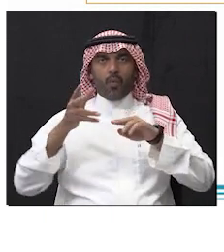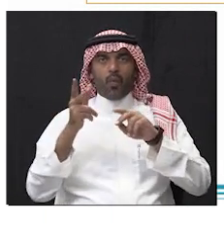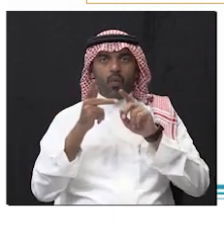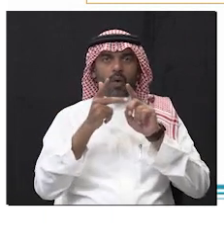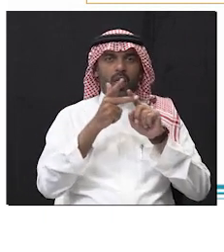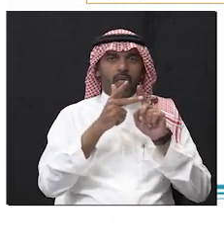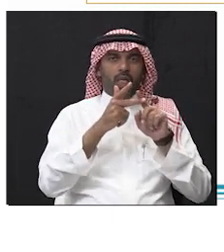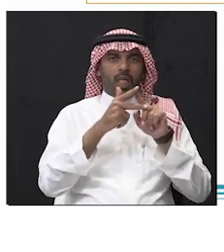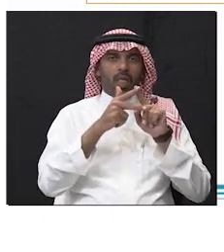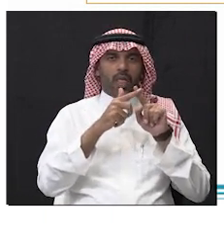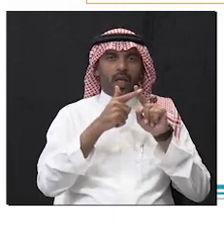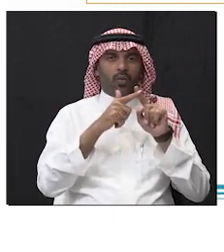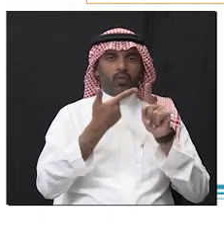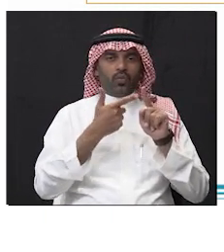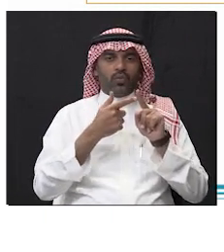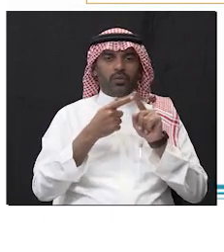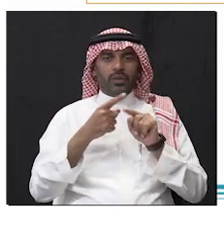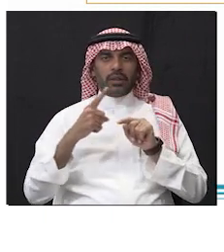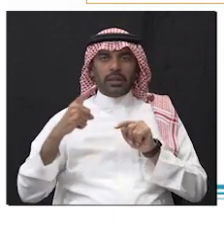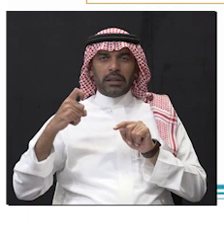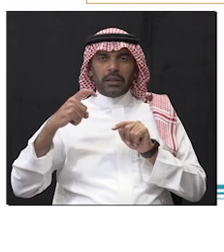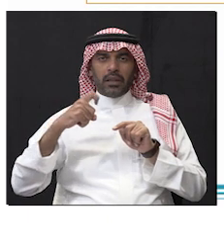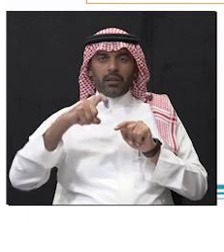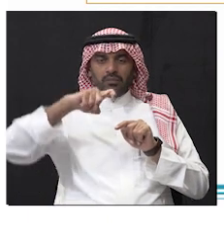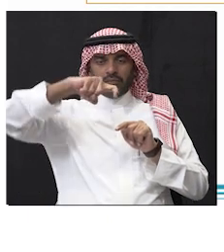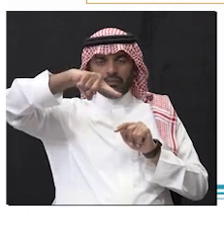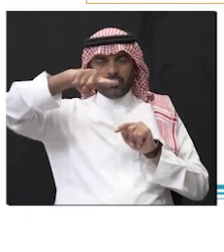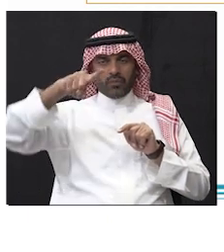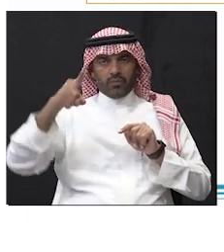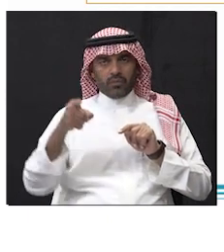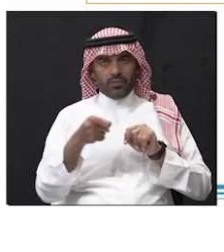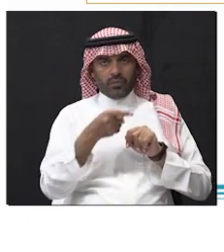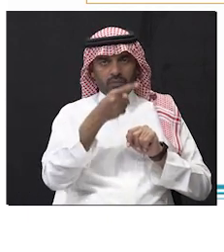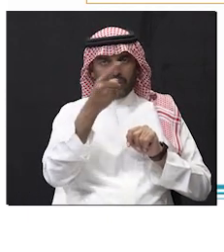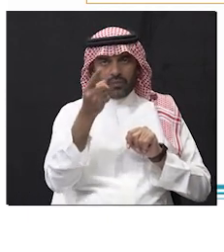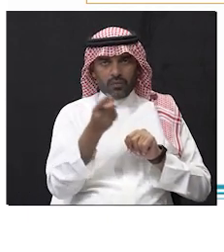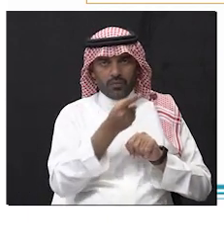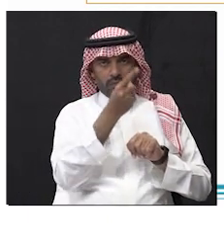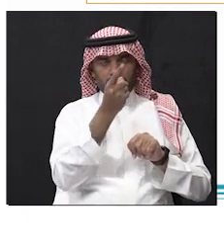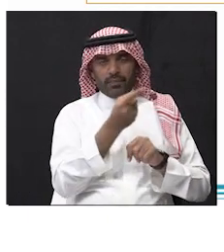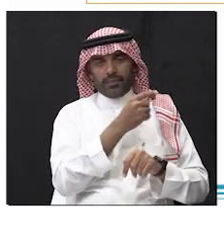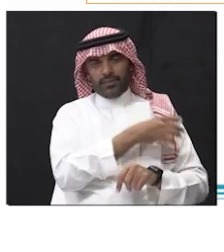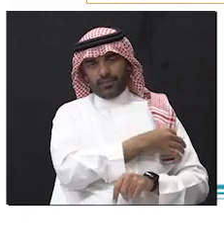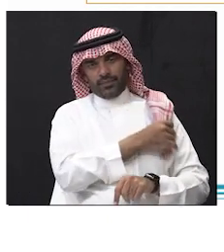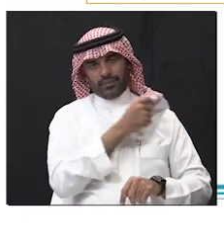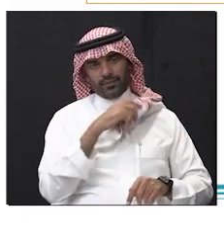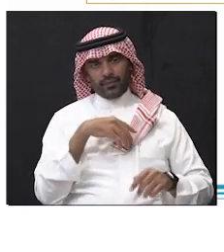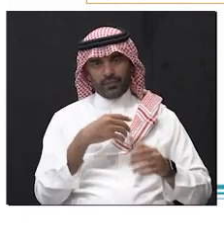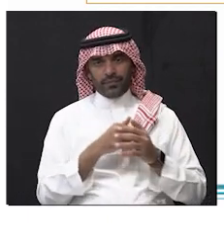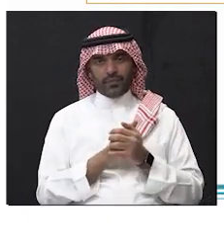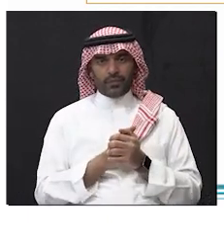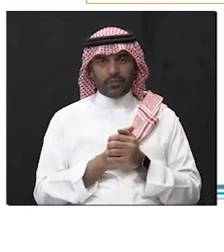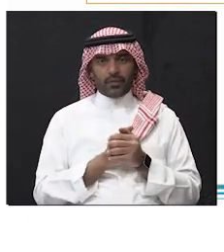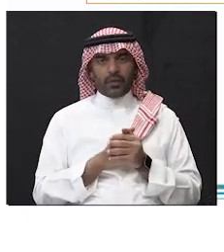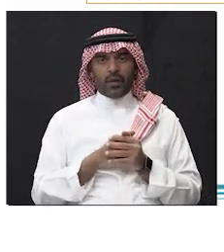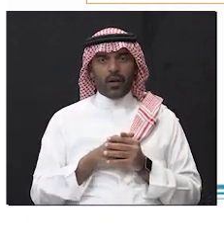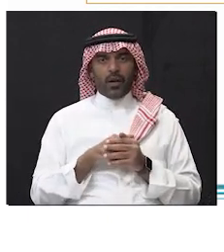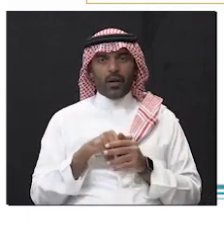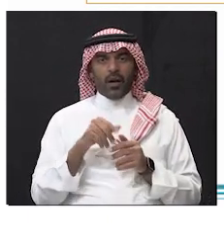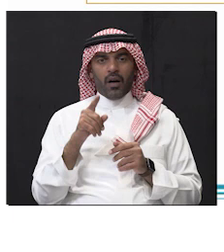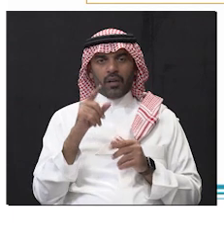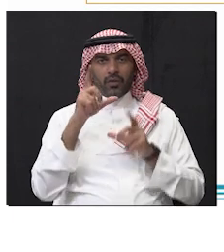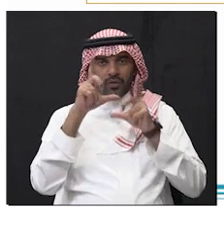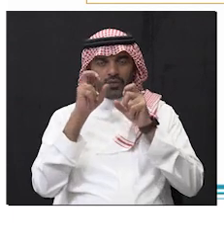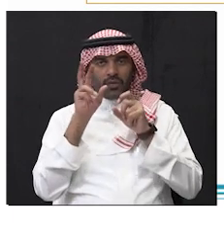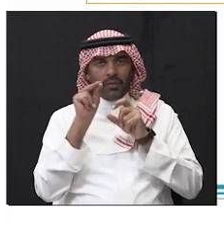قارن بين الديدان المفلطحة والديدان الأسطوانية. لاحظ الديدان المفلطحة مثل البلاناريا